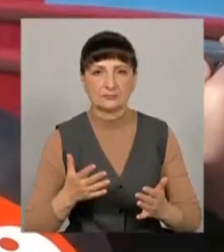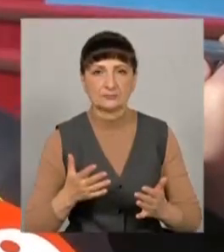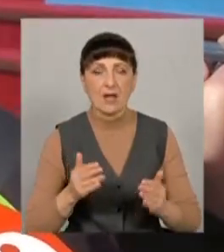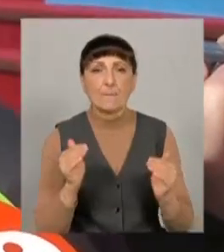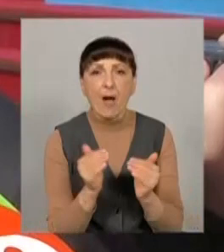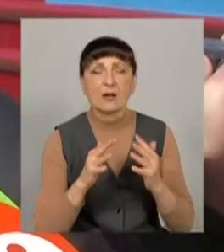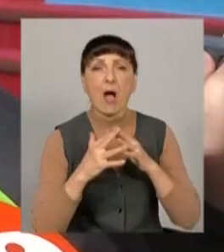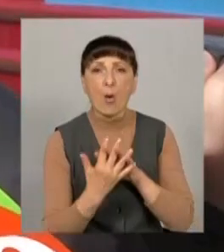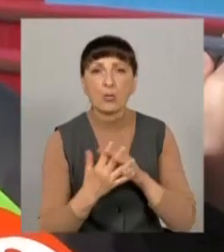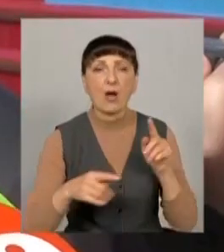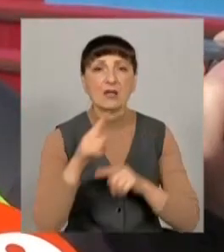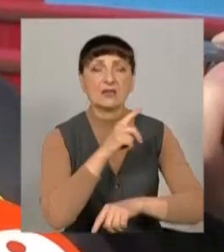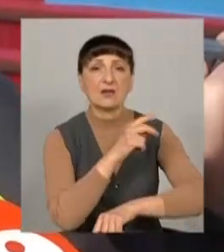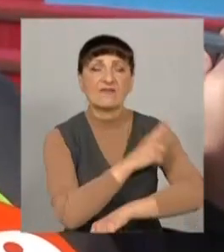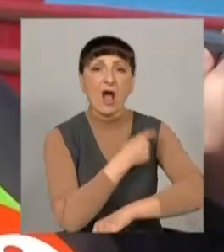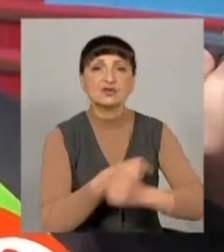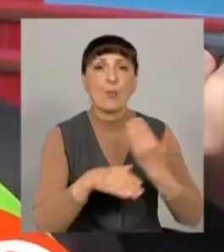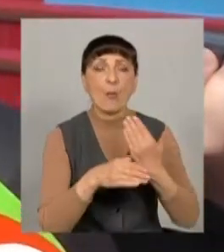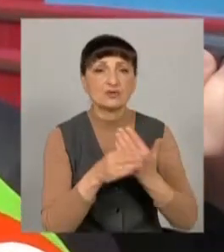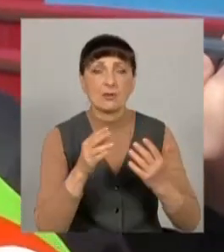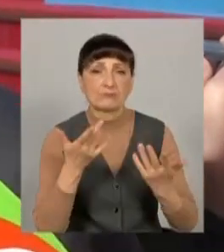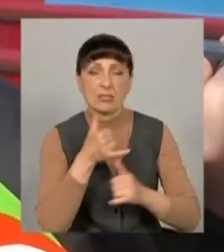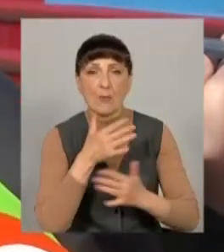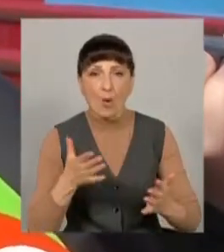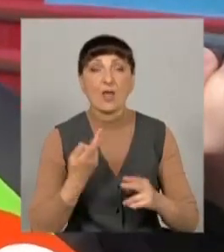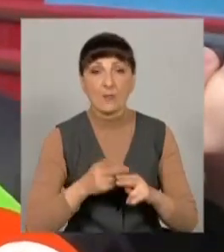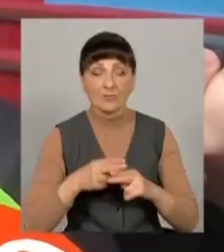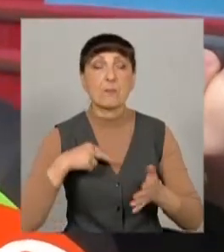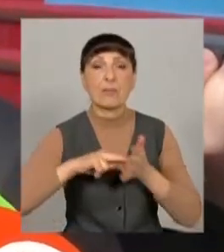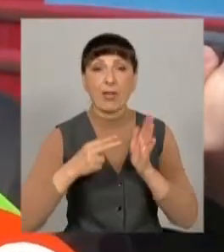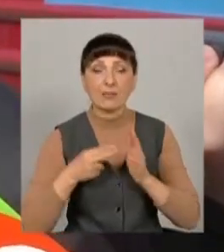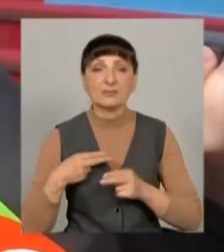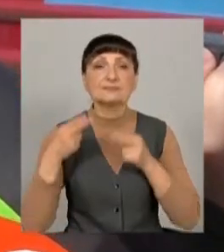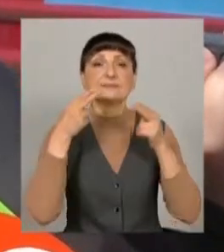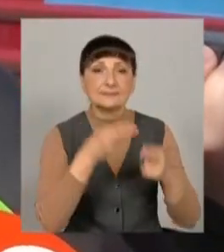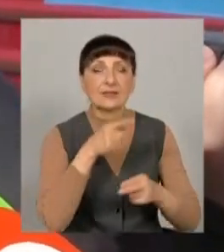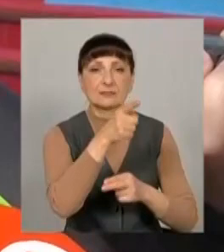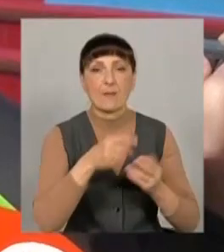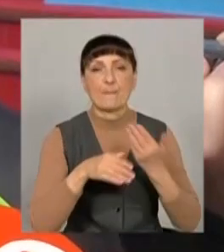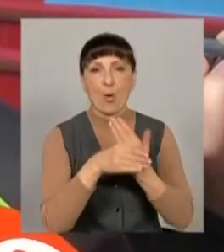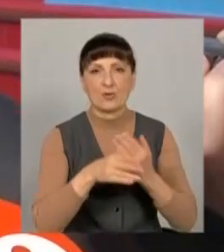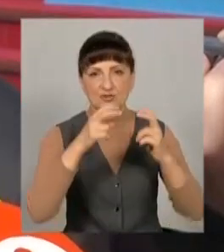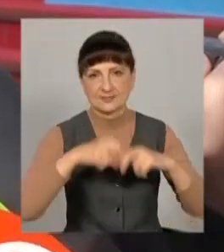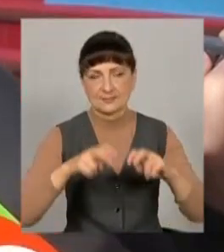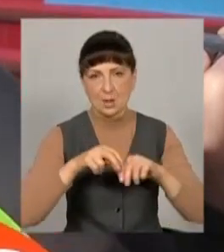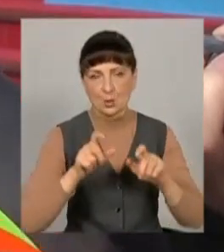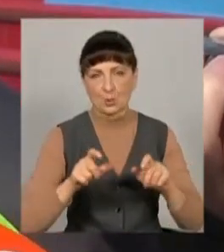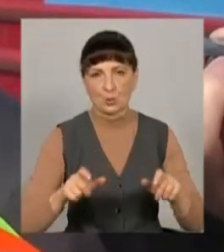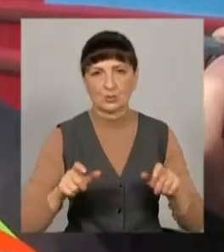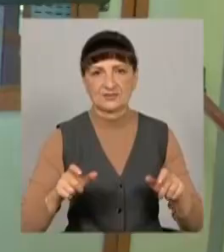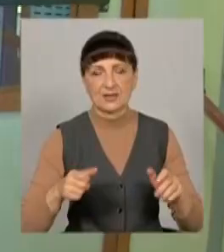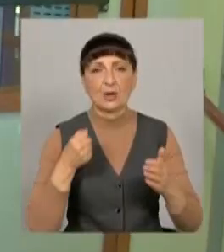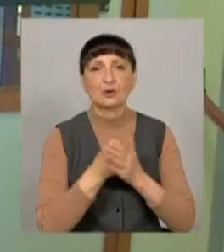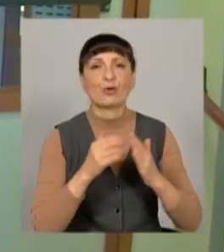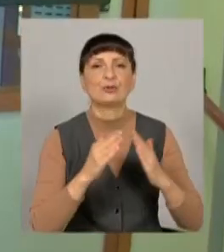небольших аулах, они получить в принципе не могут. То есть именно цель такая, чтобы довести эту медицинскую помощь, можно сказать, до